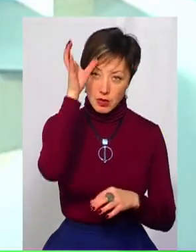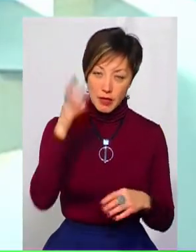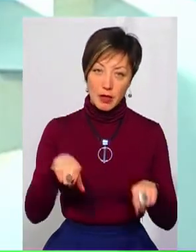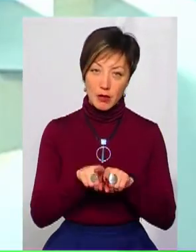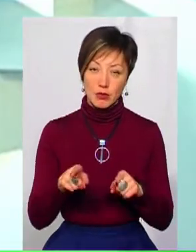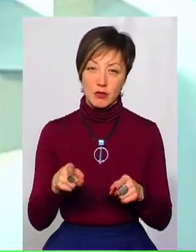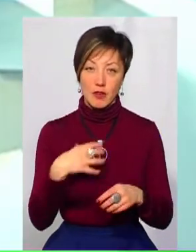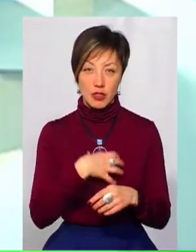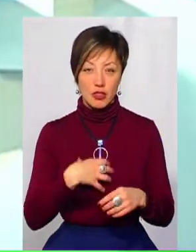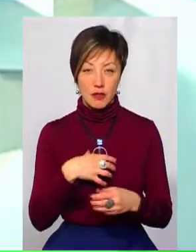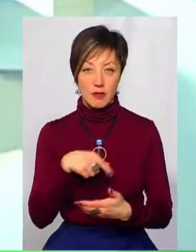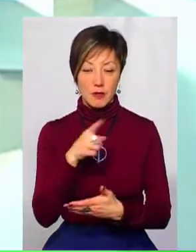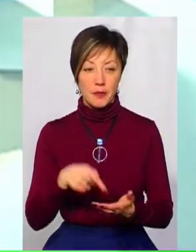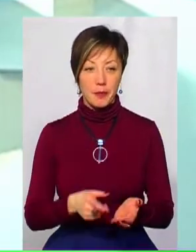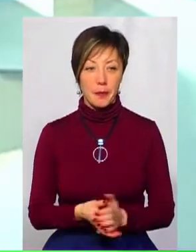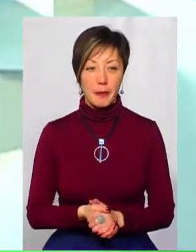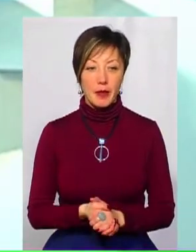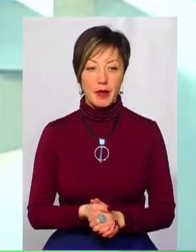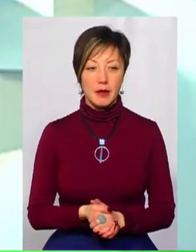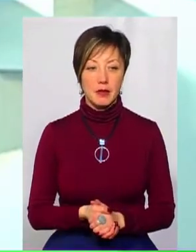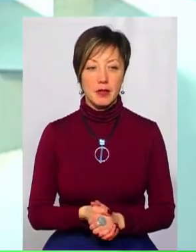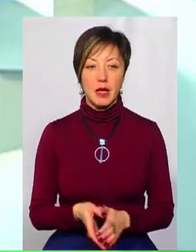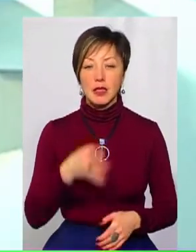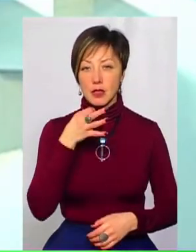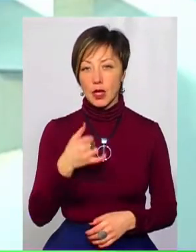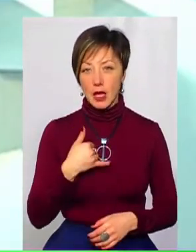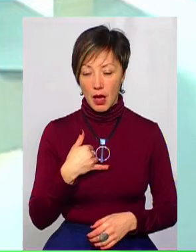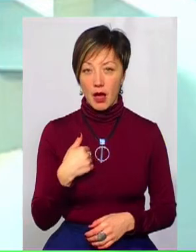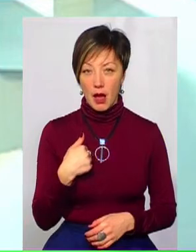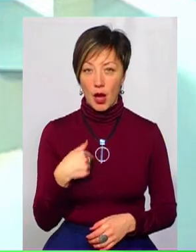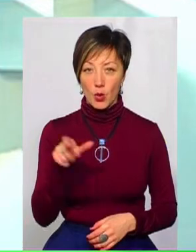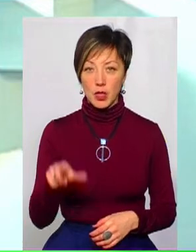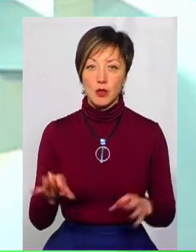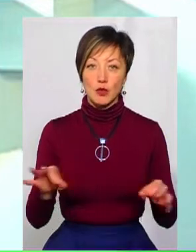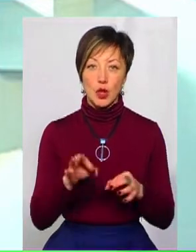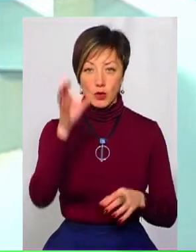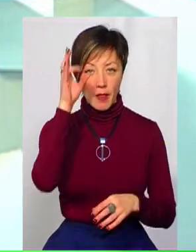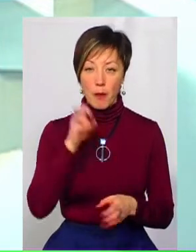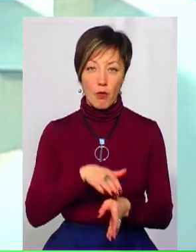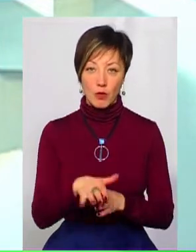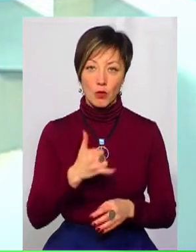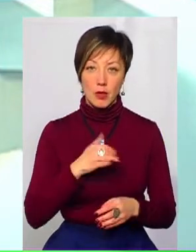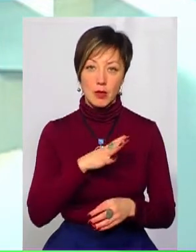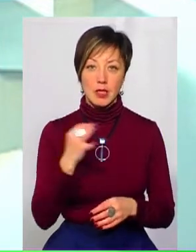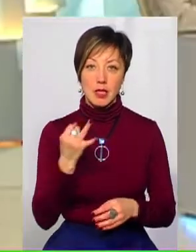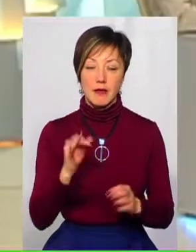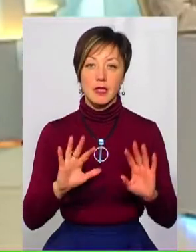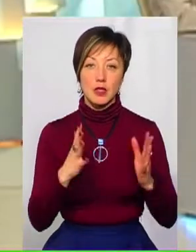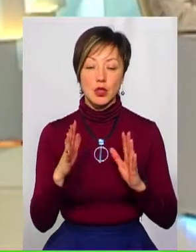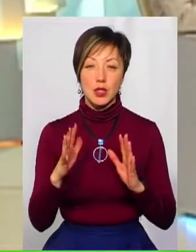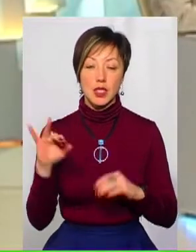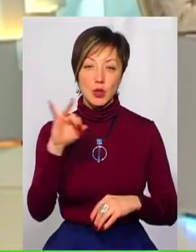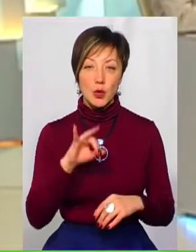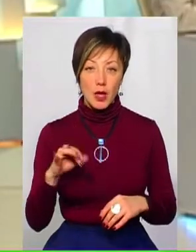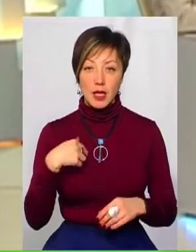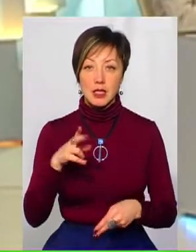вона рішає? Ну, от, зокрема, я скажу, наприклад, я людина з музичною освітою, але і з неповною. У мене також була цікава історія з приводу цього, справа в